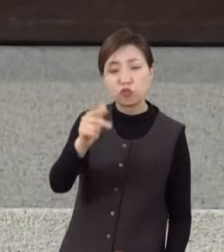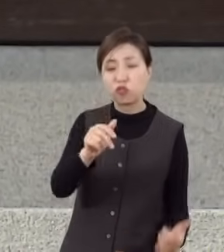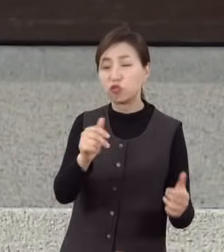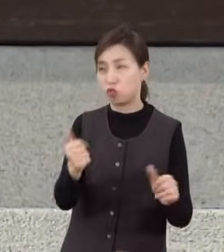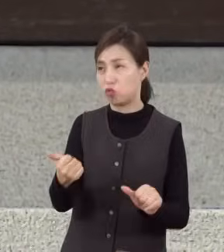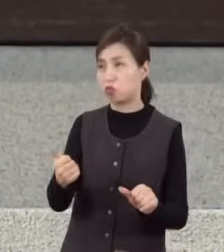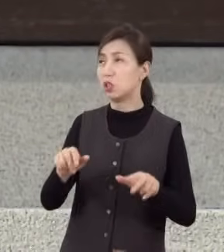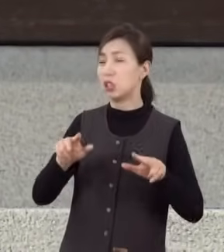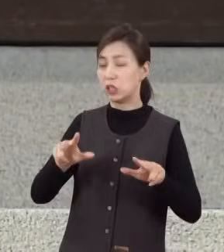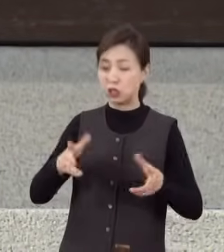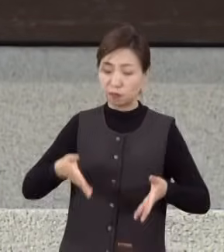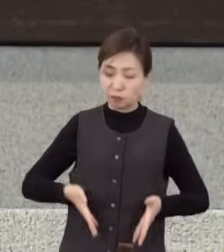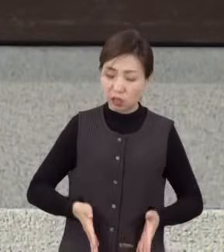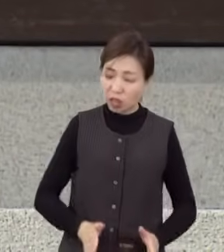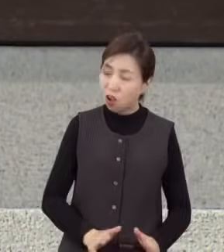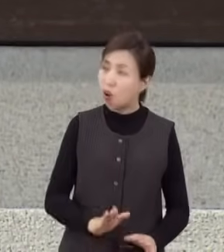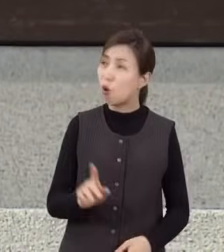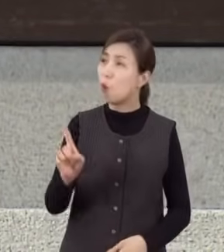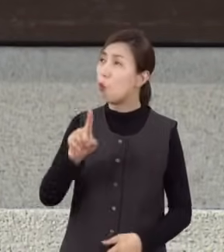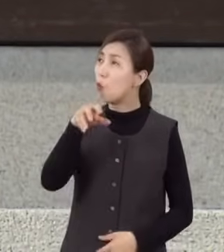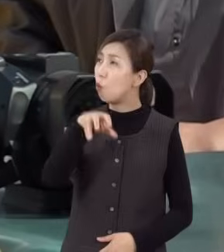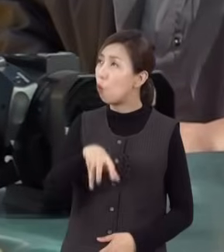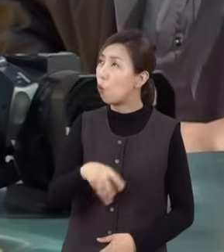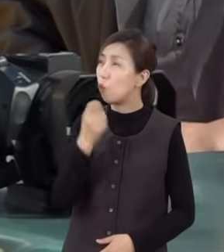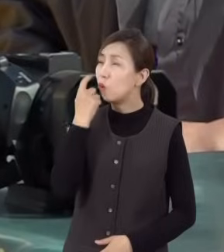어디에 태어났겠습니까?